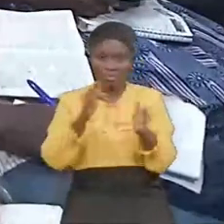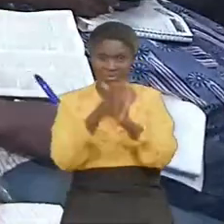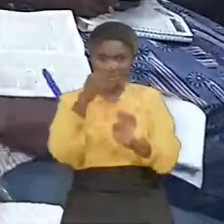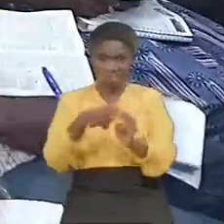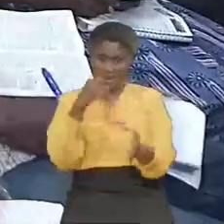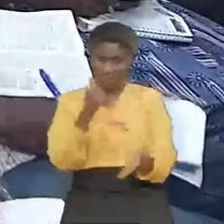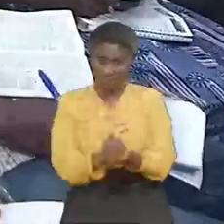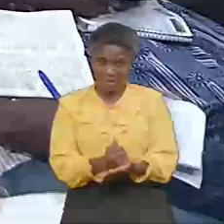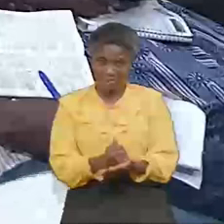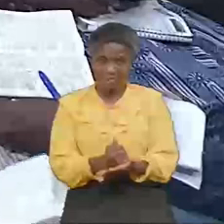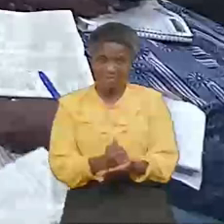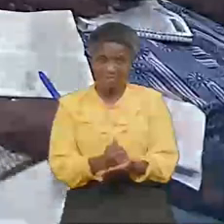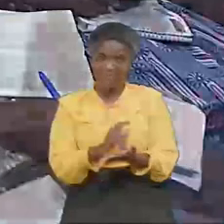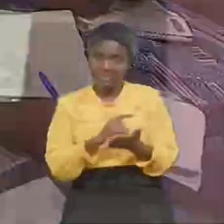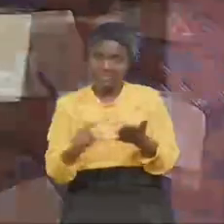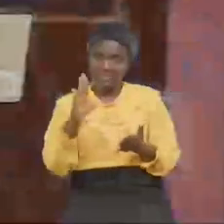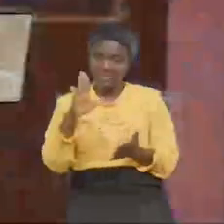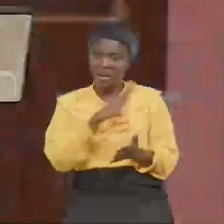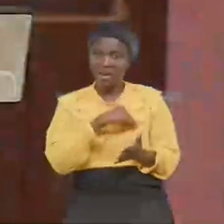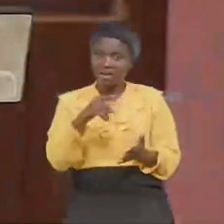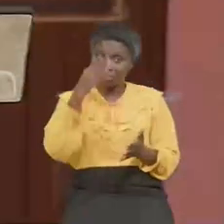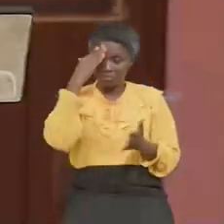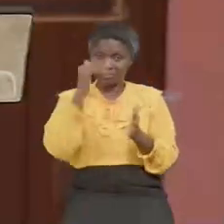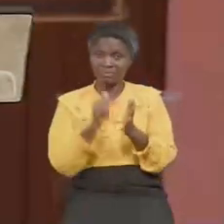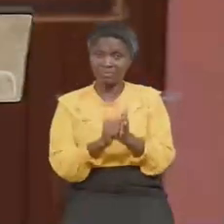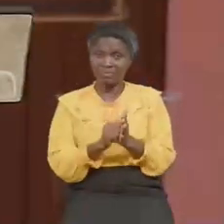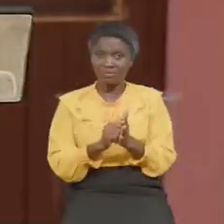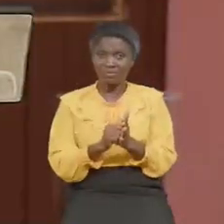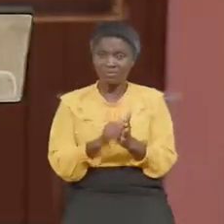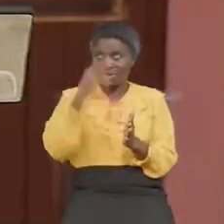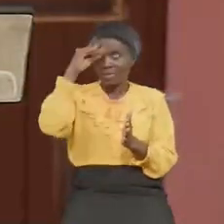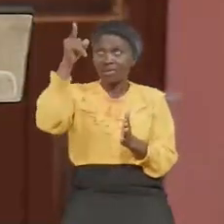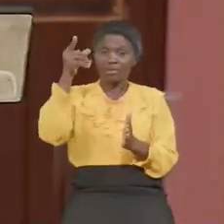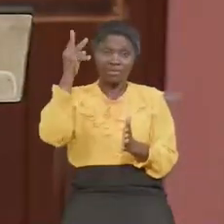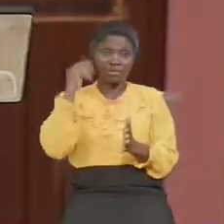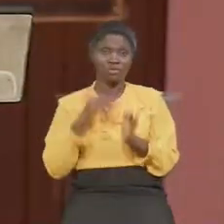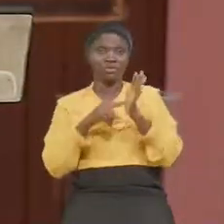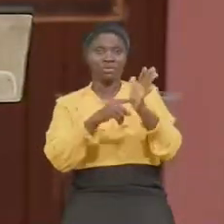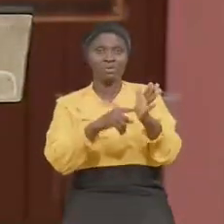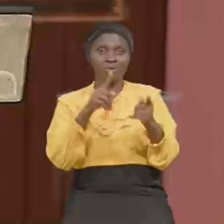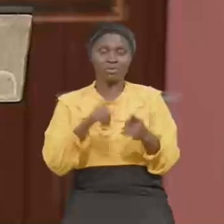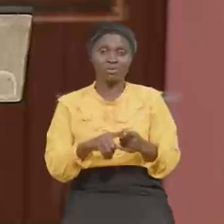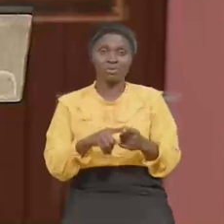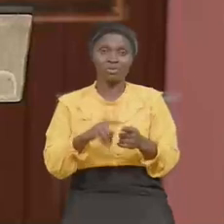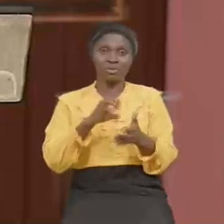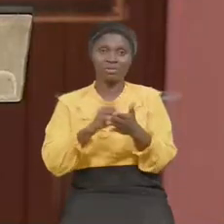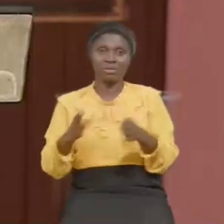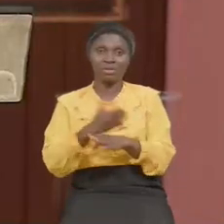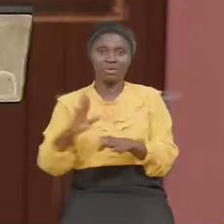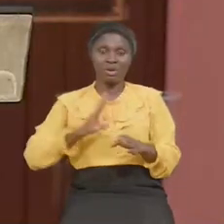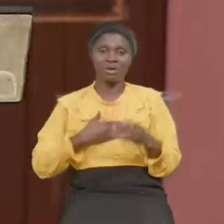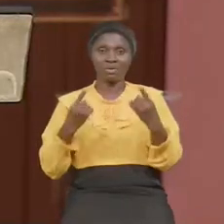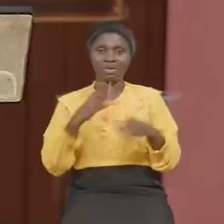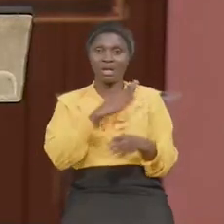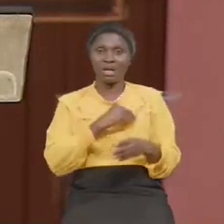5. Or, vous le savez, Jésus a paru pour ôter les péchés. Et il n'y a point en lui de péché.